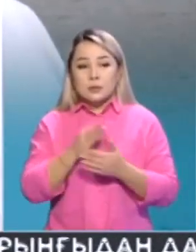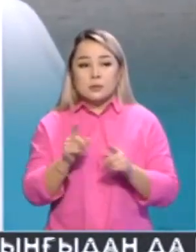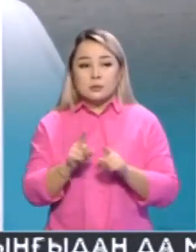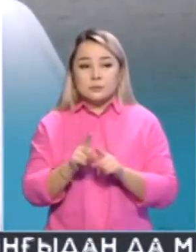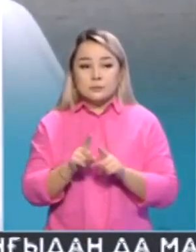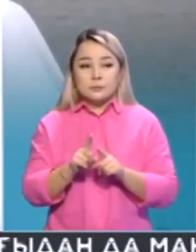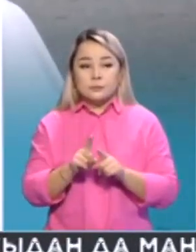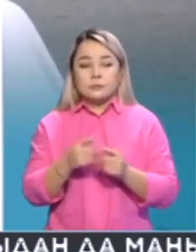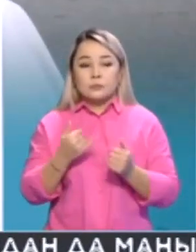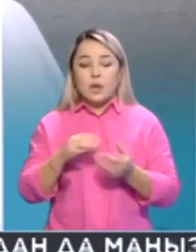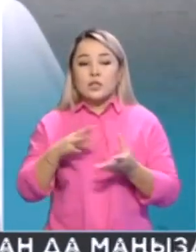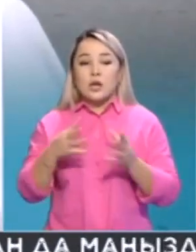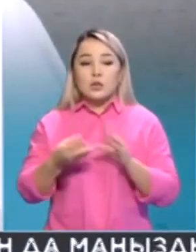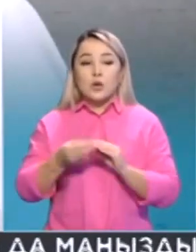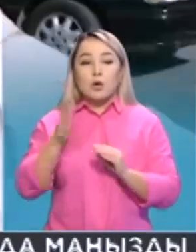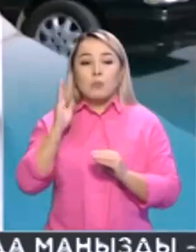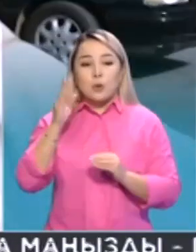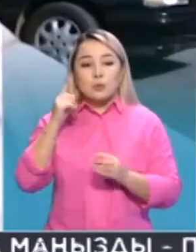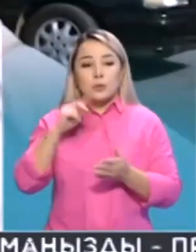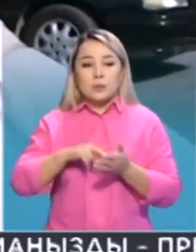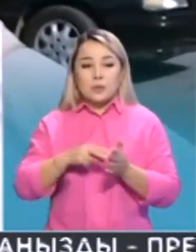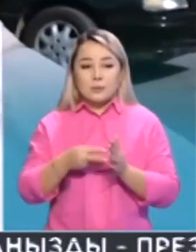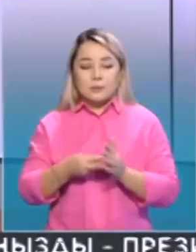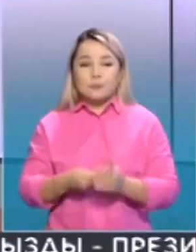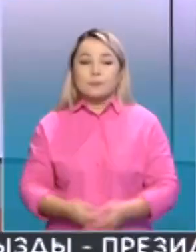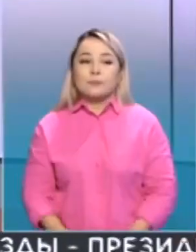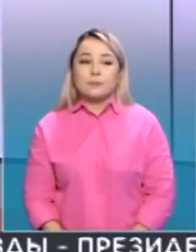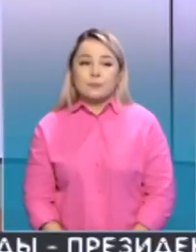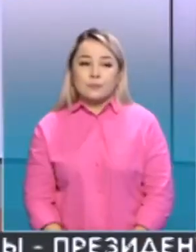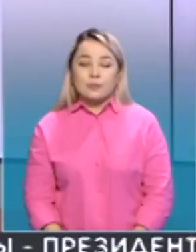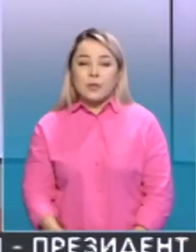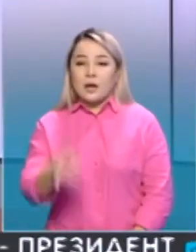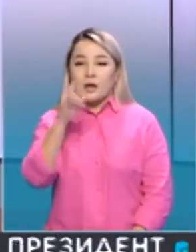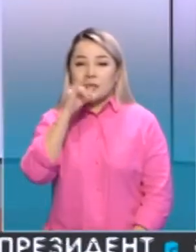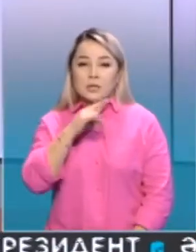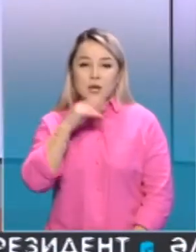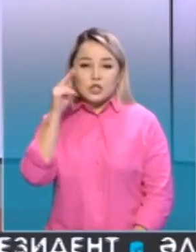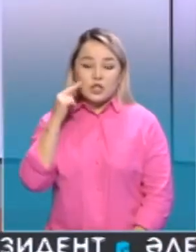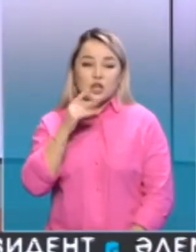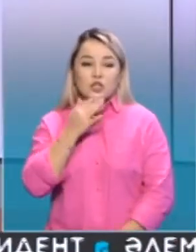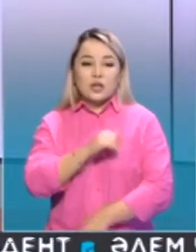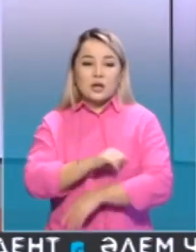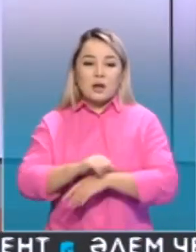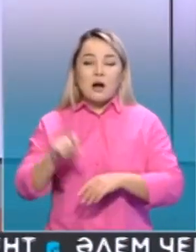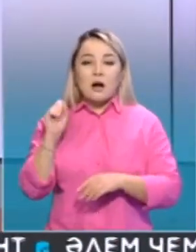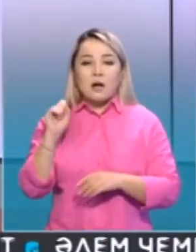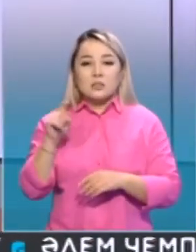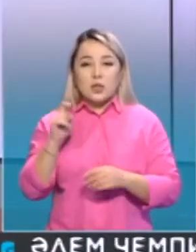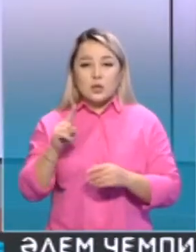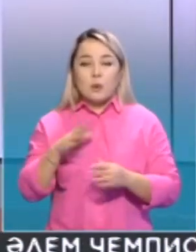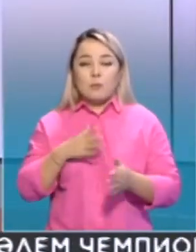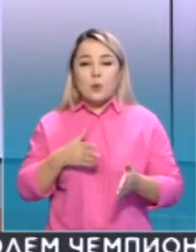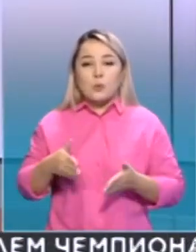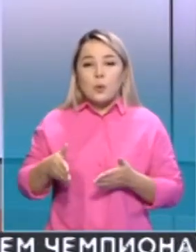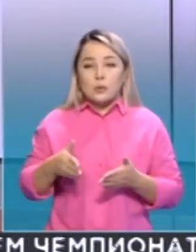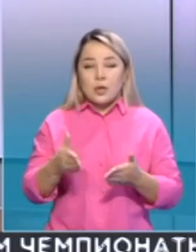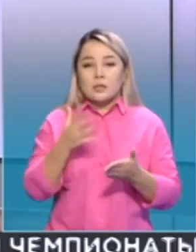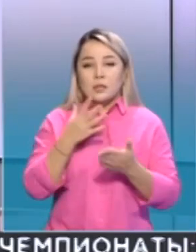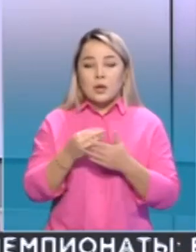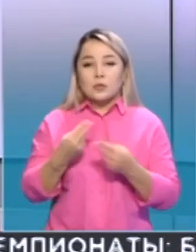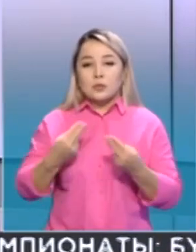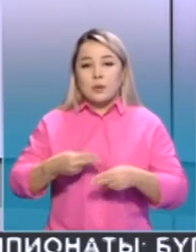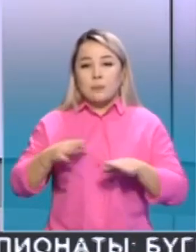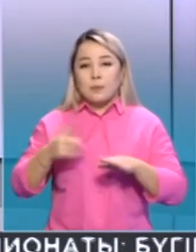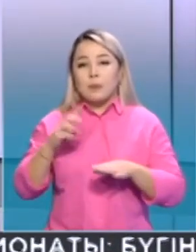сияқты нәтижелер болады деп ойлаймын. Қазақстан Қытай шекарасындағы Алтынкөл жол кеден бекетінде құны 1